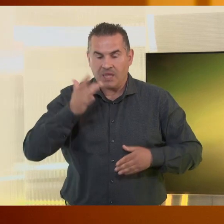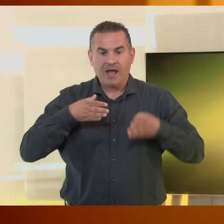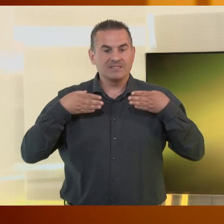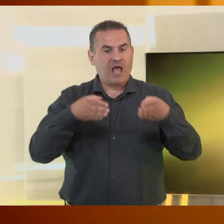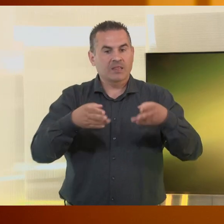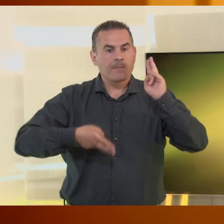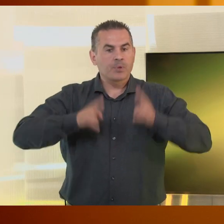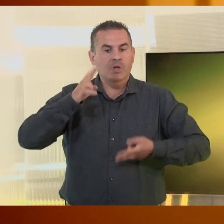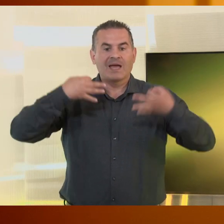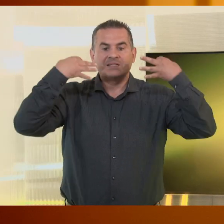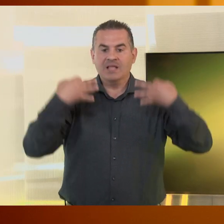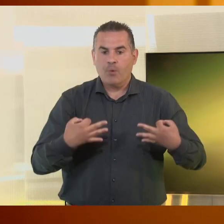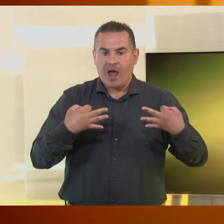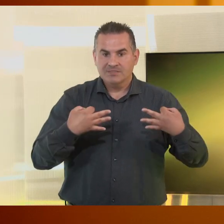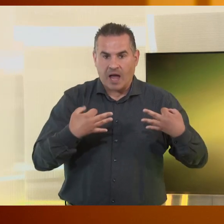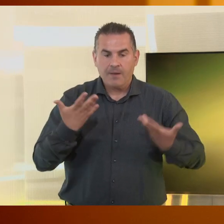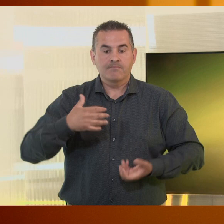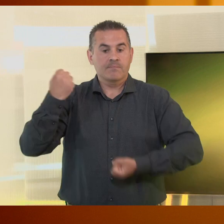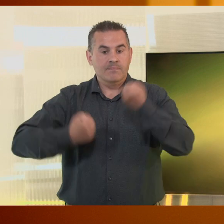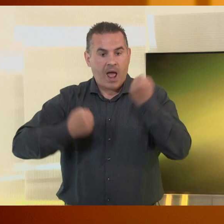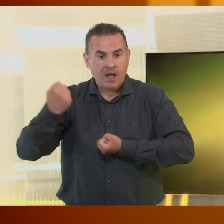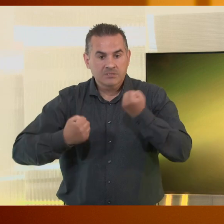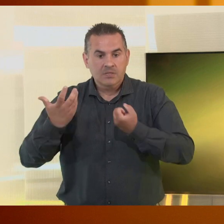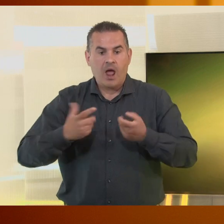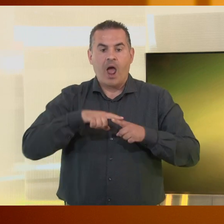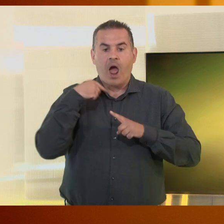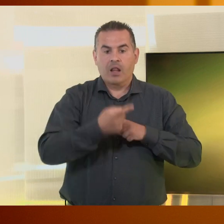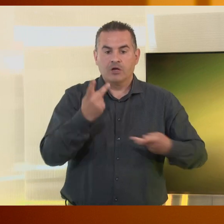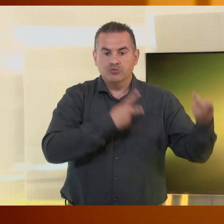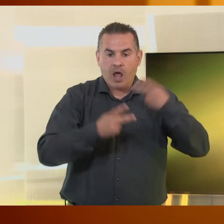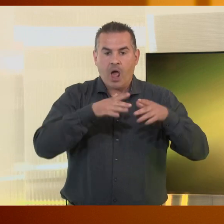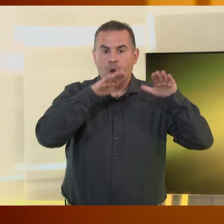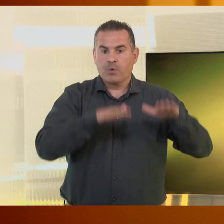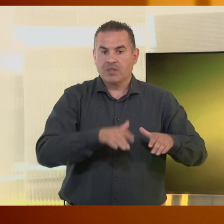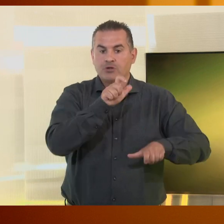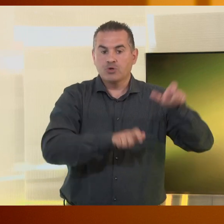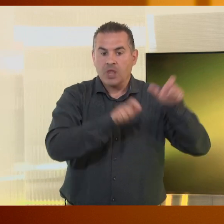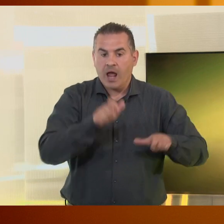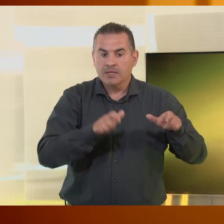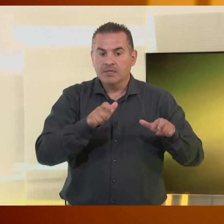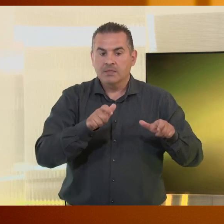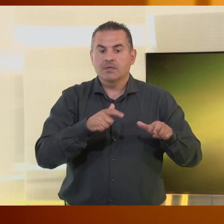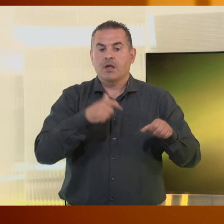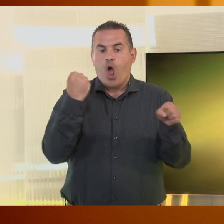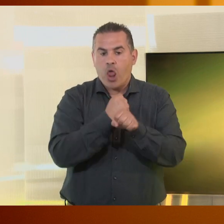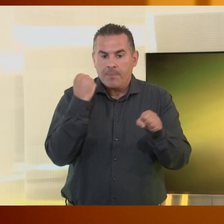risposto all'appello con l'annuncio della chiusura definitiva di numerosi cantieri, con i lavori che saranno conclusi al massimo entro Ferragosto.